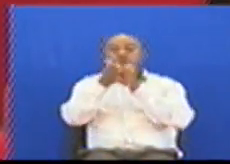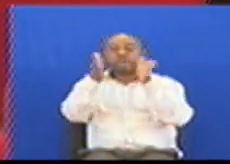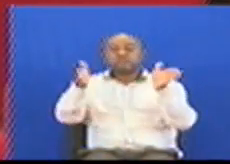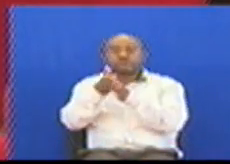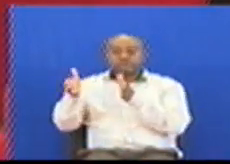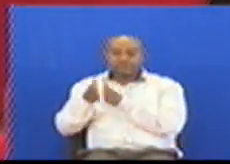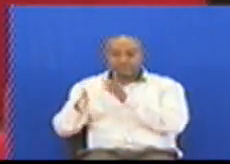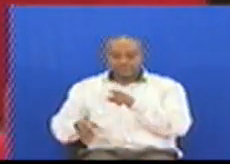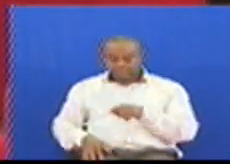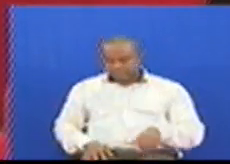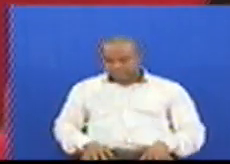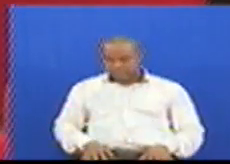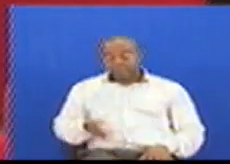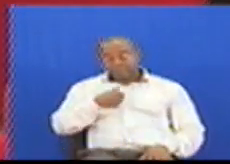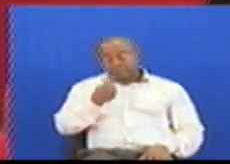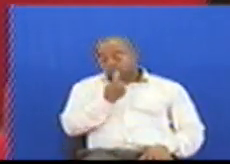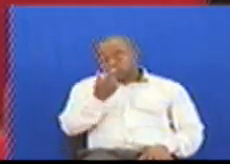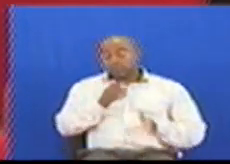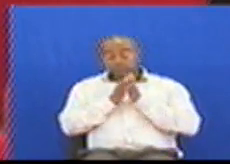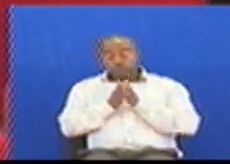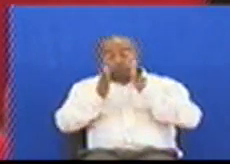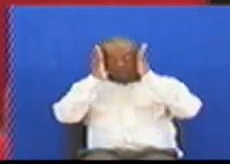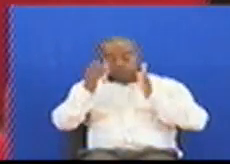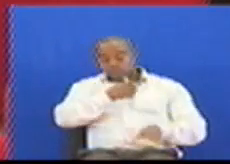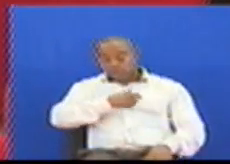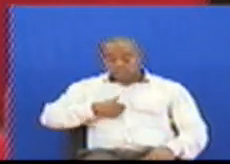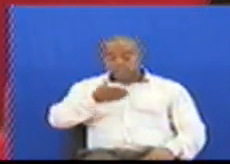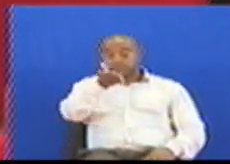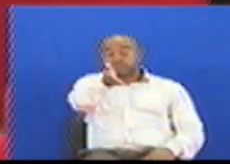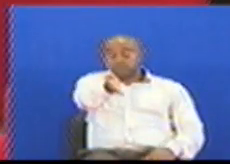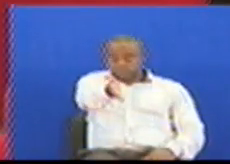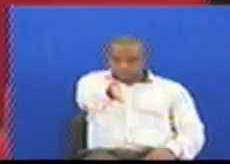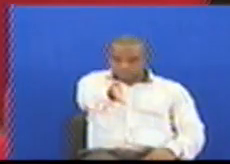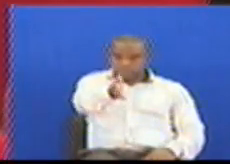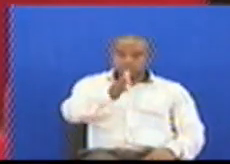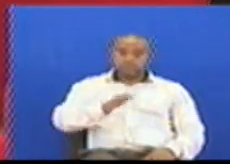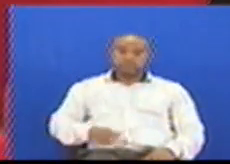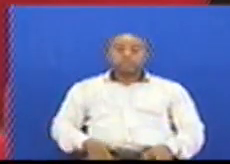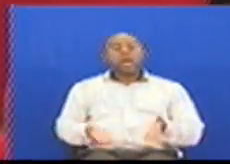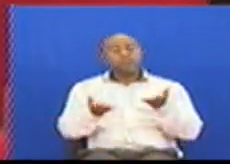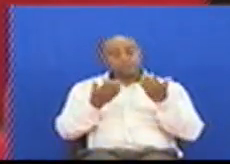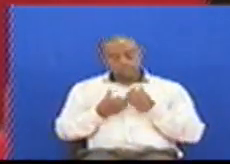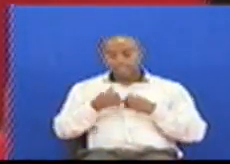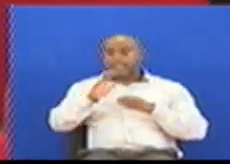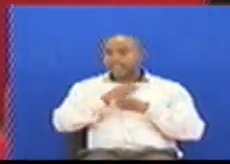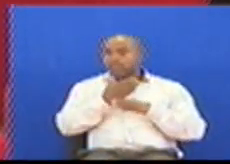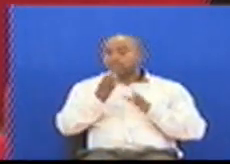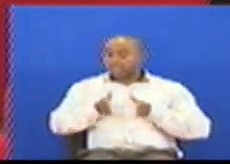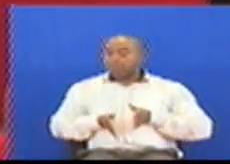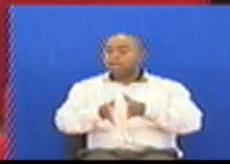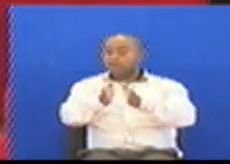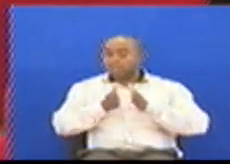Naomba nimshukuru Mheshimiwa Rais kwa kuweza kutujengea barabara ya Kigoma ya Kidahwe